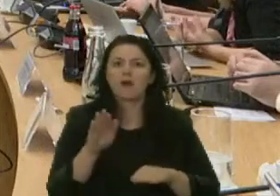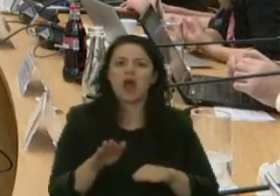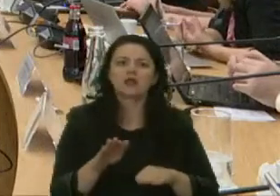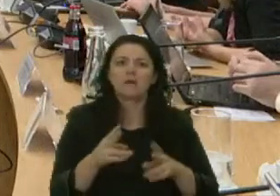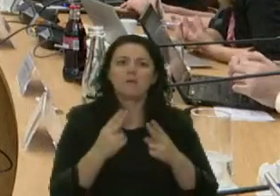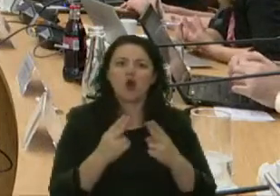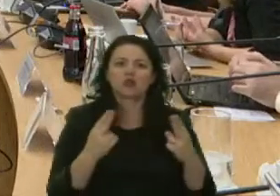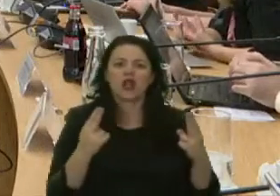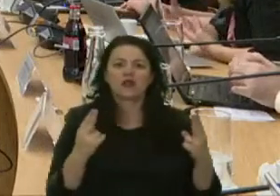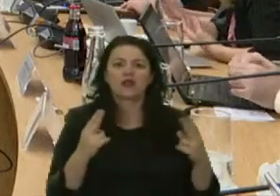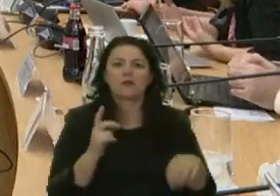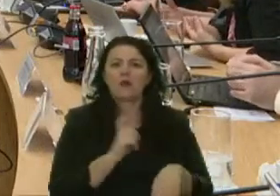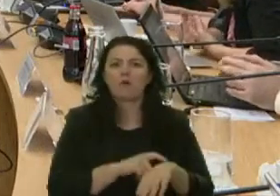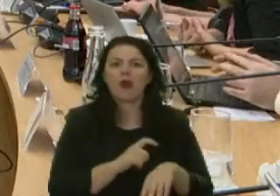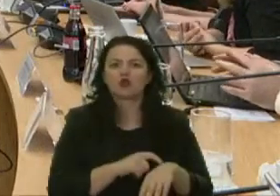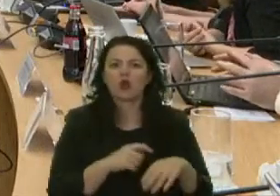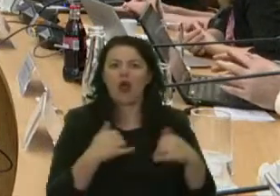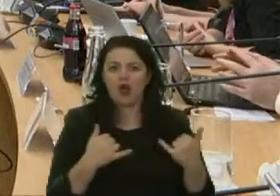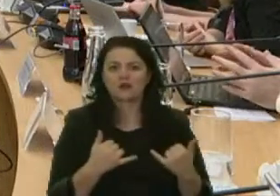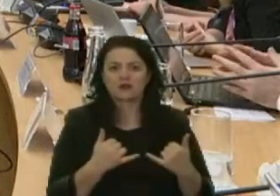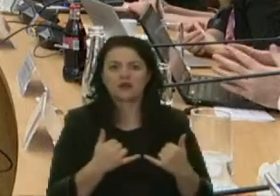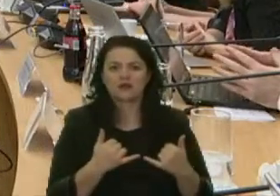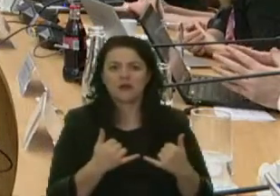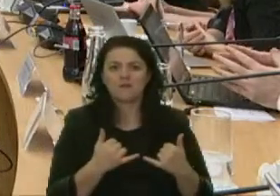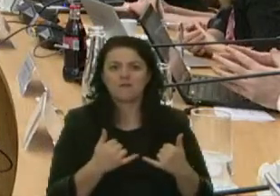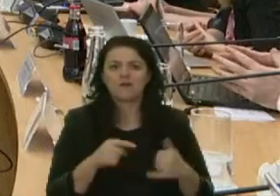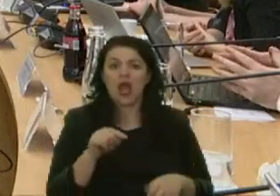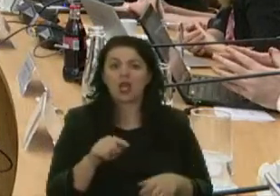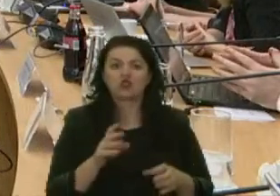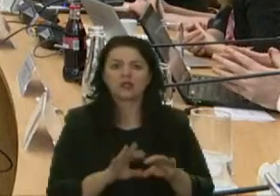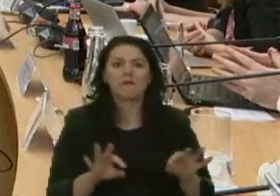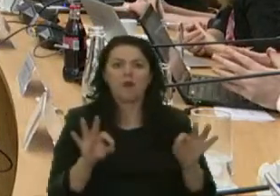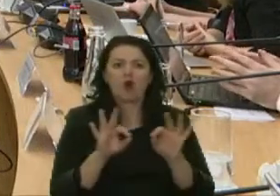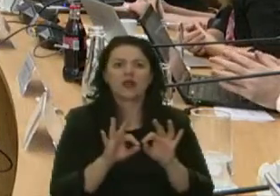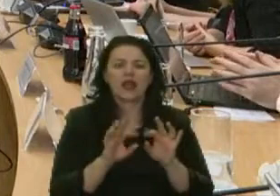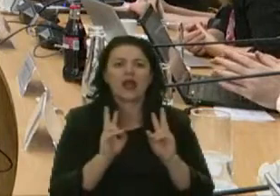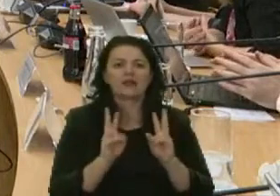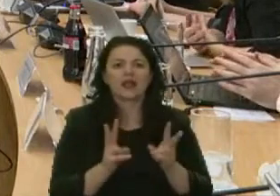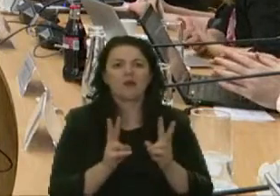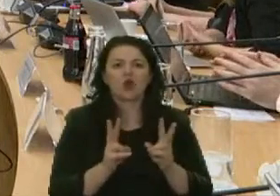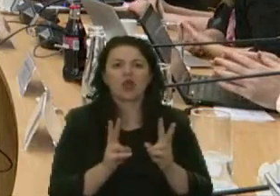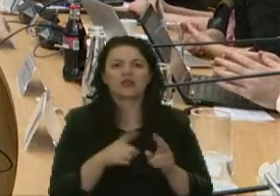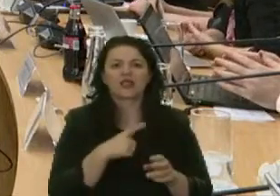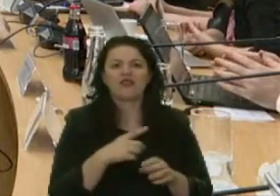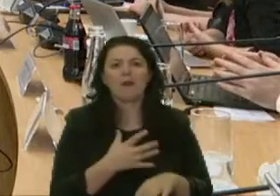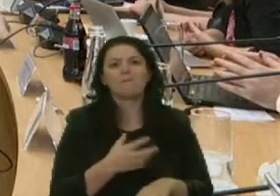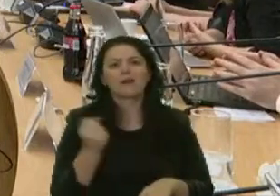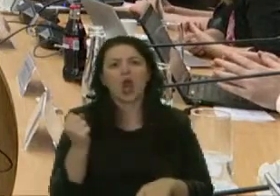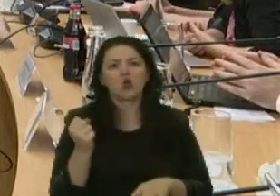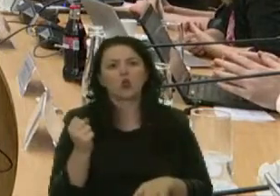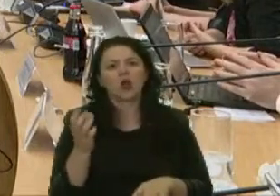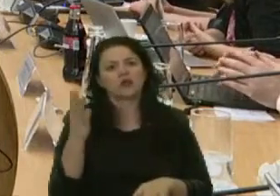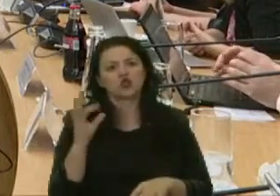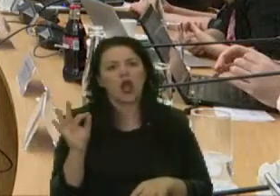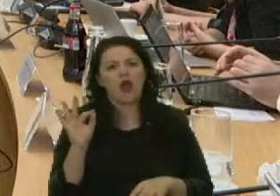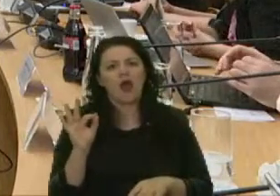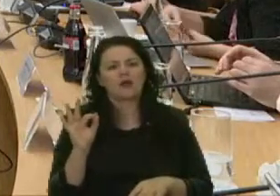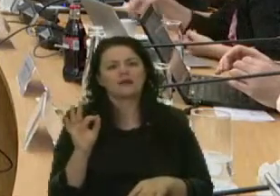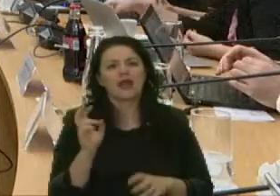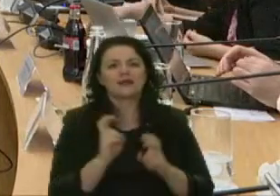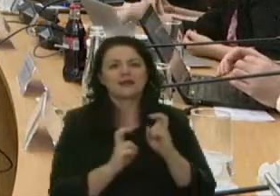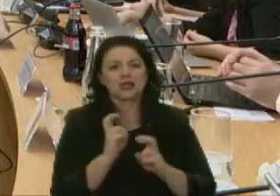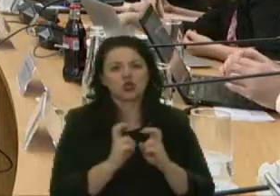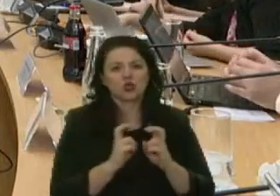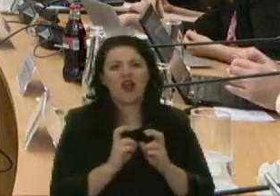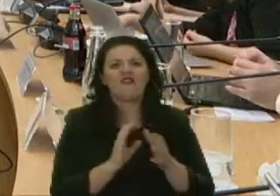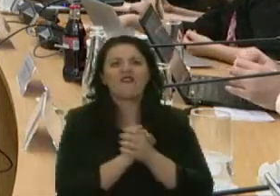important în momentul de față astăzi și și acest model ar trebui să fie preluat și de către alte instituții